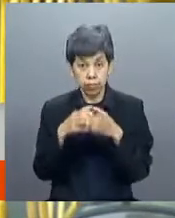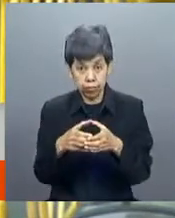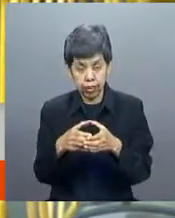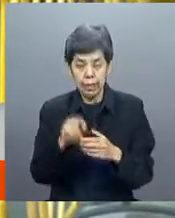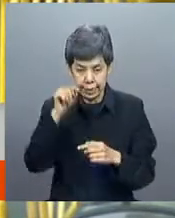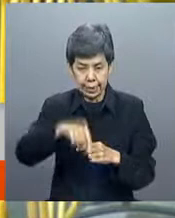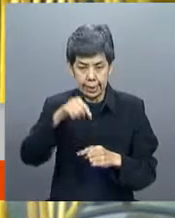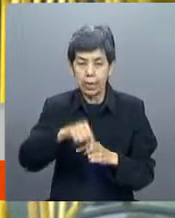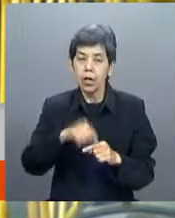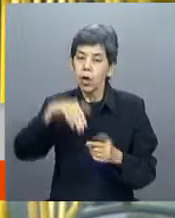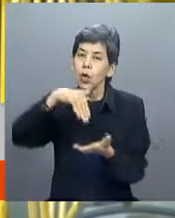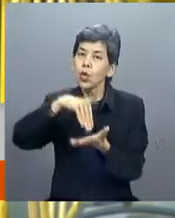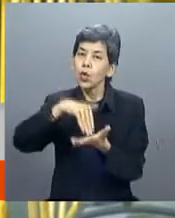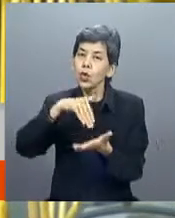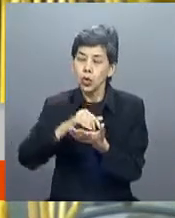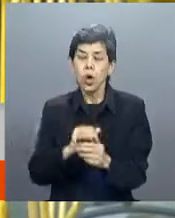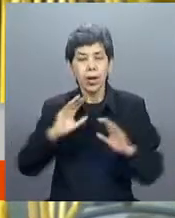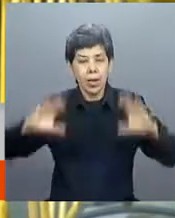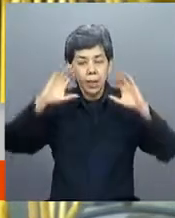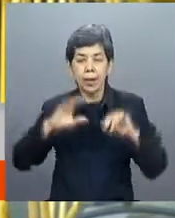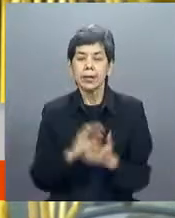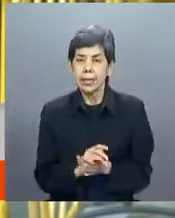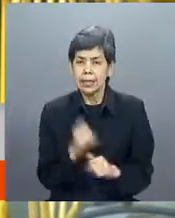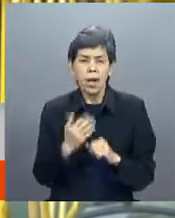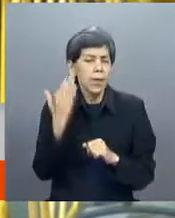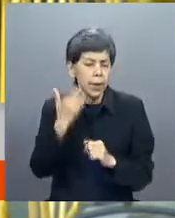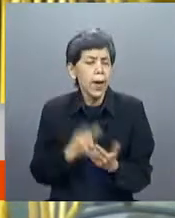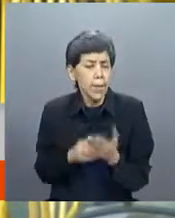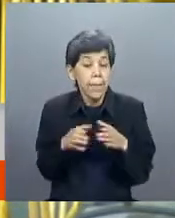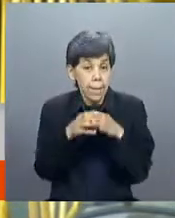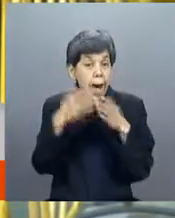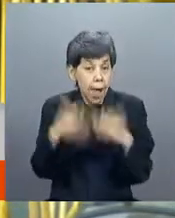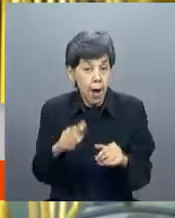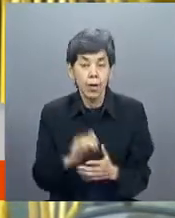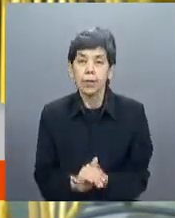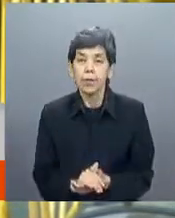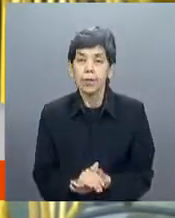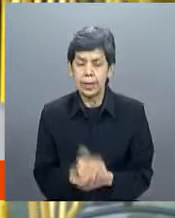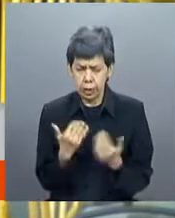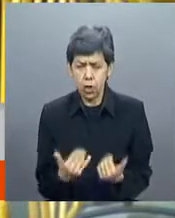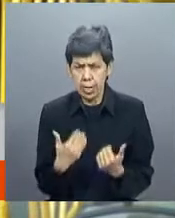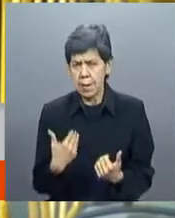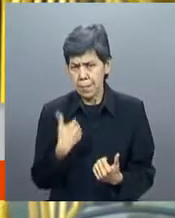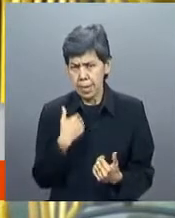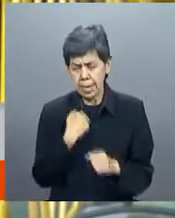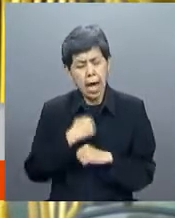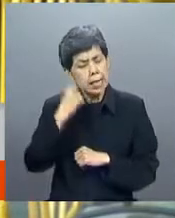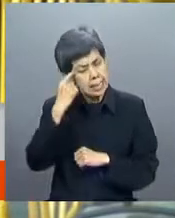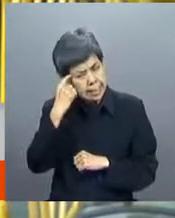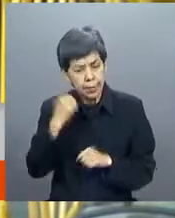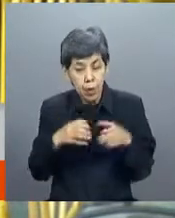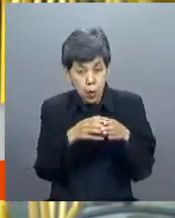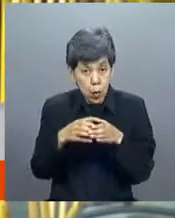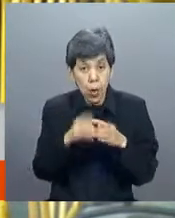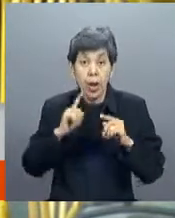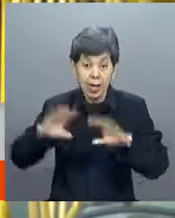งศูนย์รับเรื่องราวร้องเรียนรัฐบาลเมื่อสักครู่ที่ผ่านมาค่ะเนื่องจากตอนนี้มีการคาดการณ์ว่าจะมีตัวแทนรั